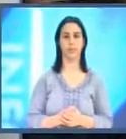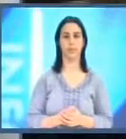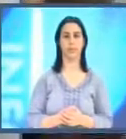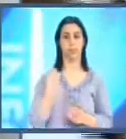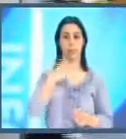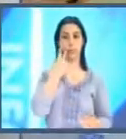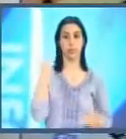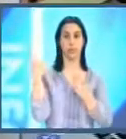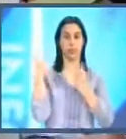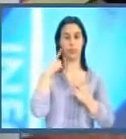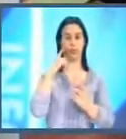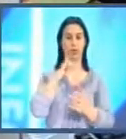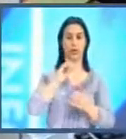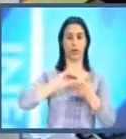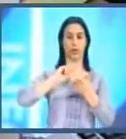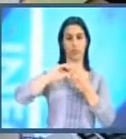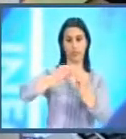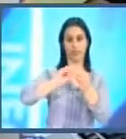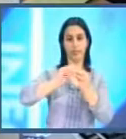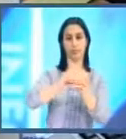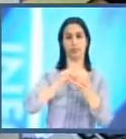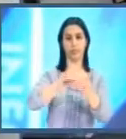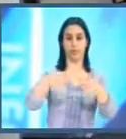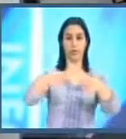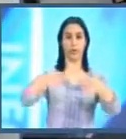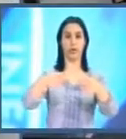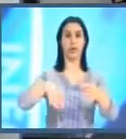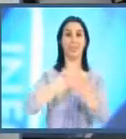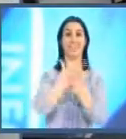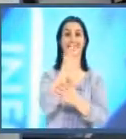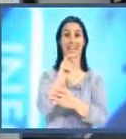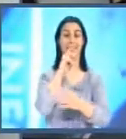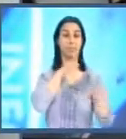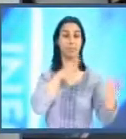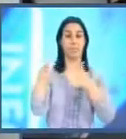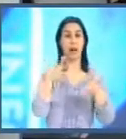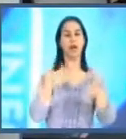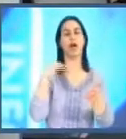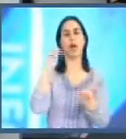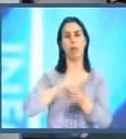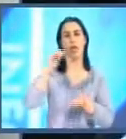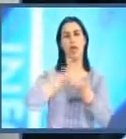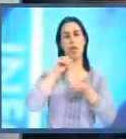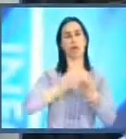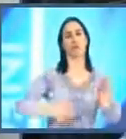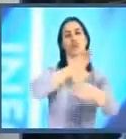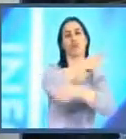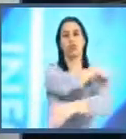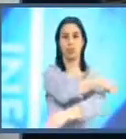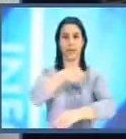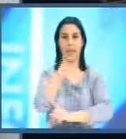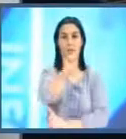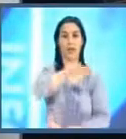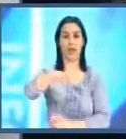Això es convertirà en un tràmit imprescindible. A partir del 30 de març, cada vegada que es vagi a l'Hospital de Viladecans, els pacients